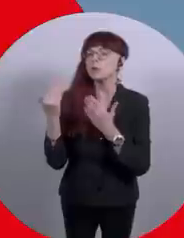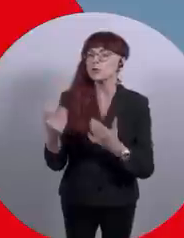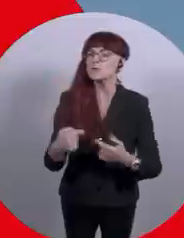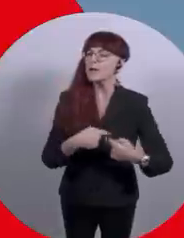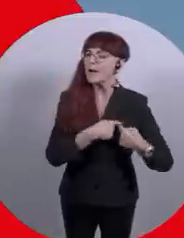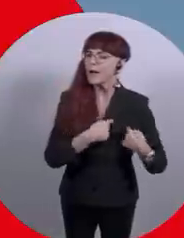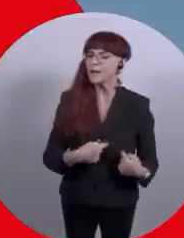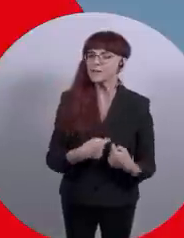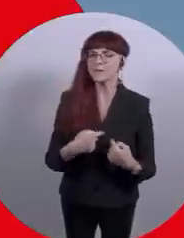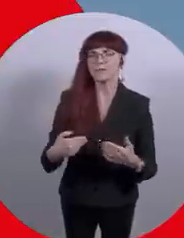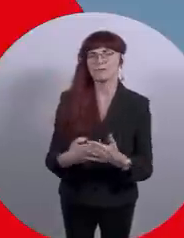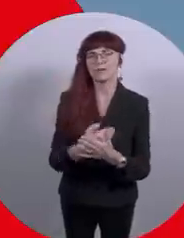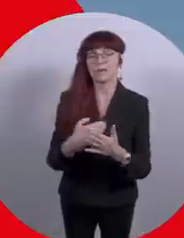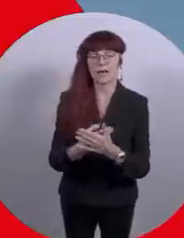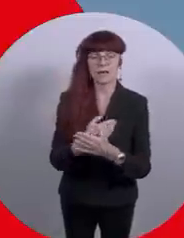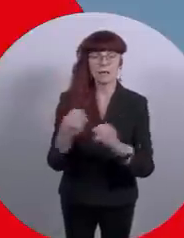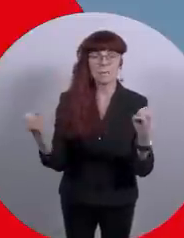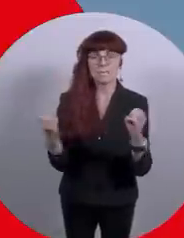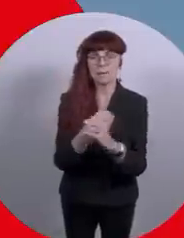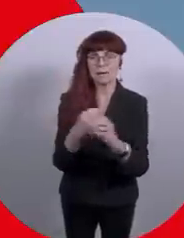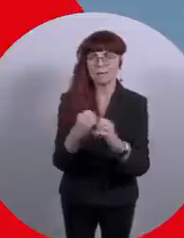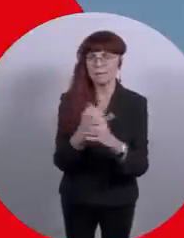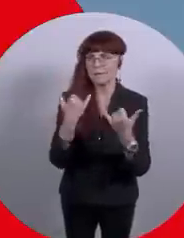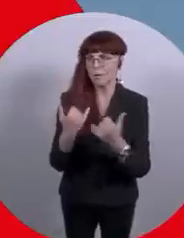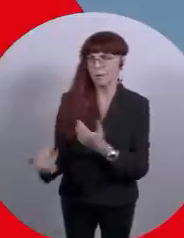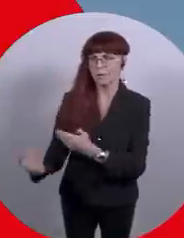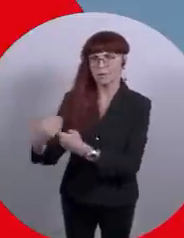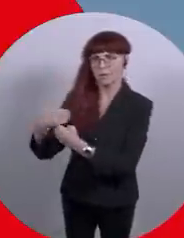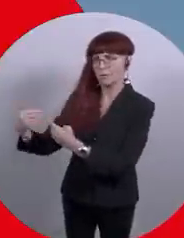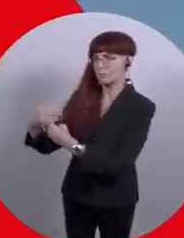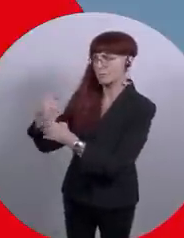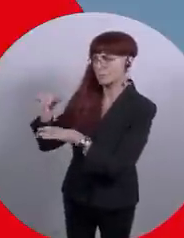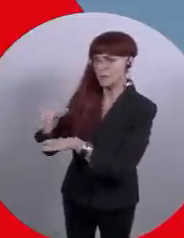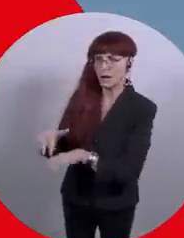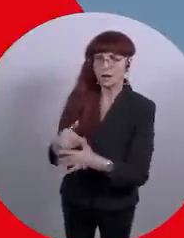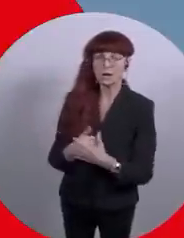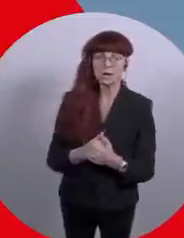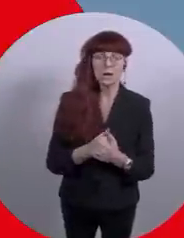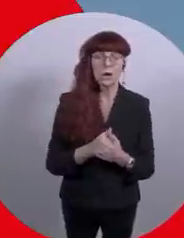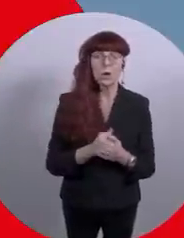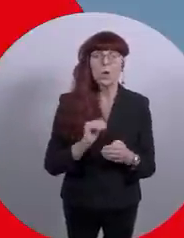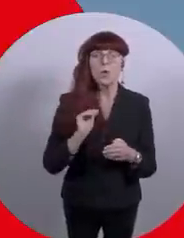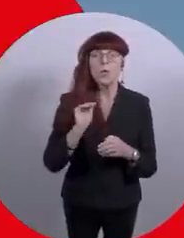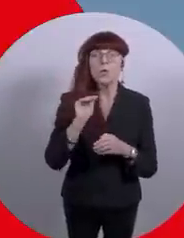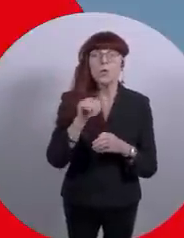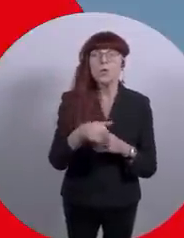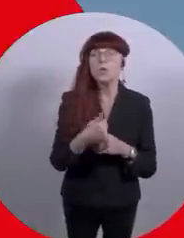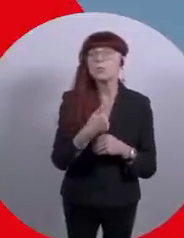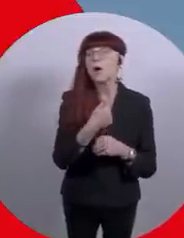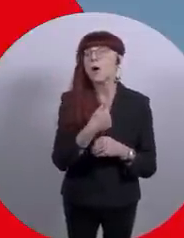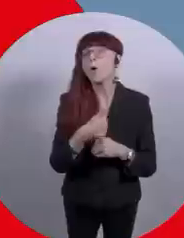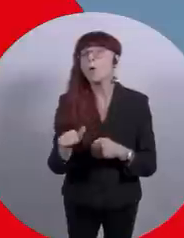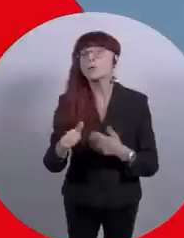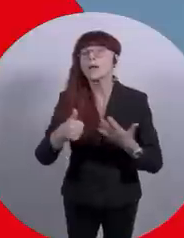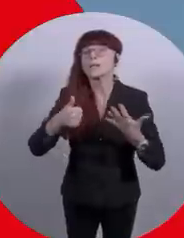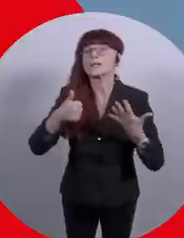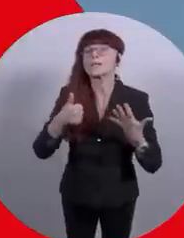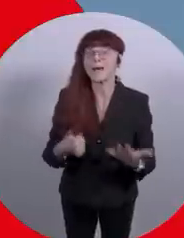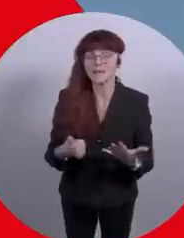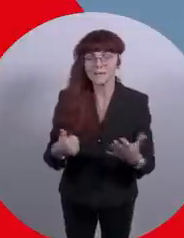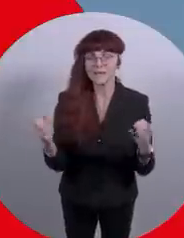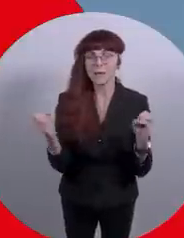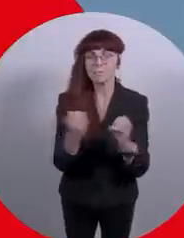die heute zu unserem Parteitag gekommen sind es haben sich etwas mehr als 160